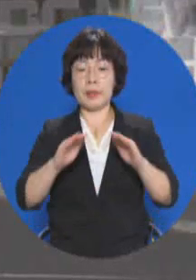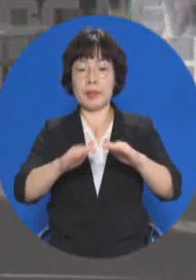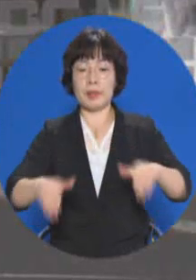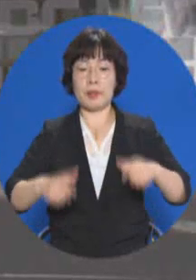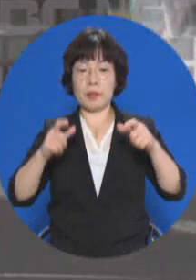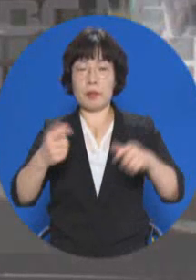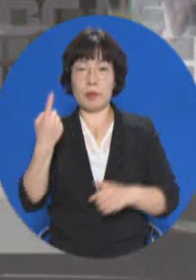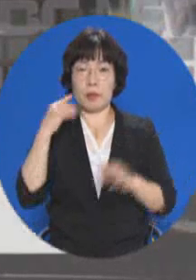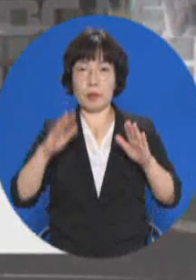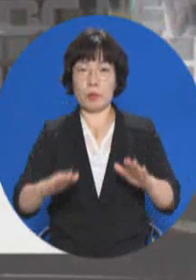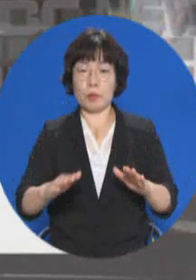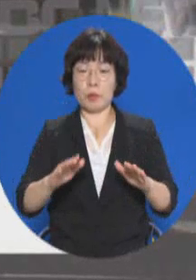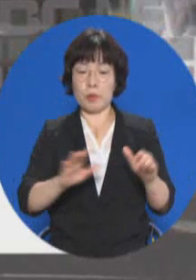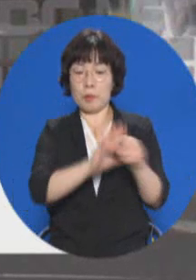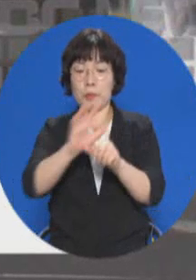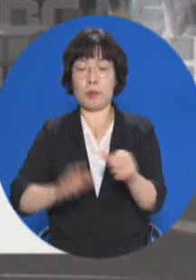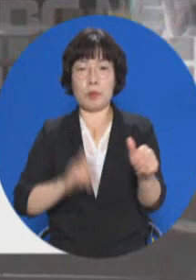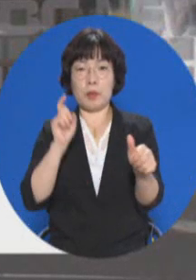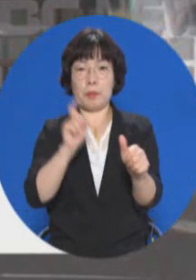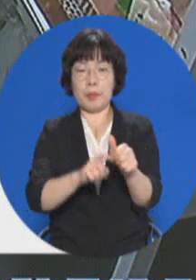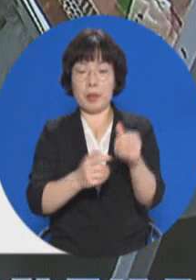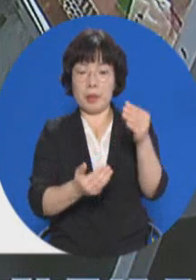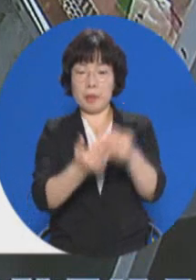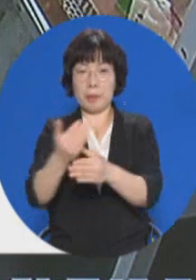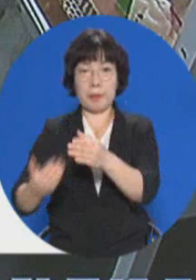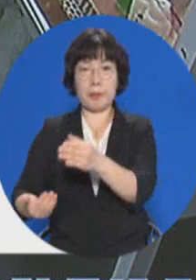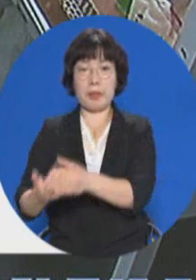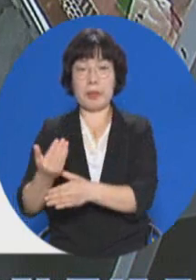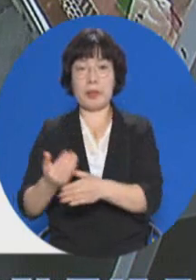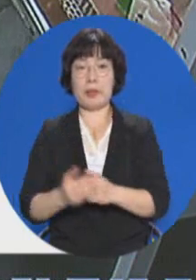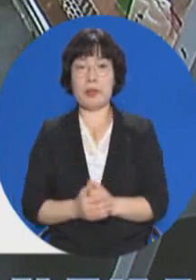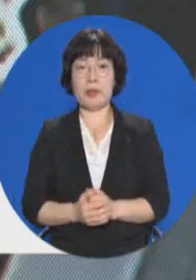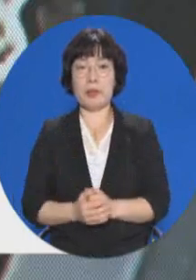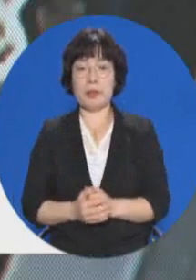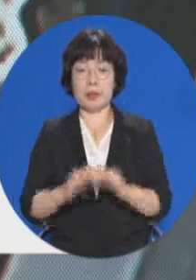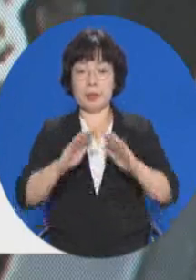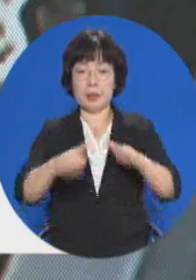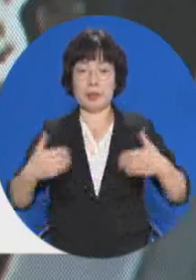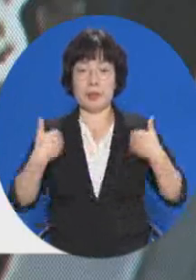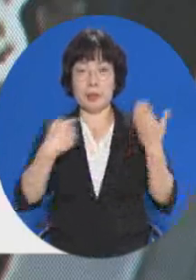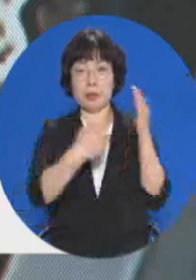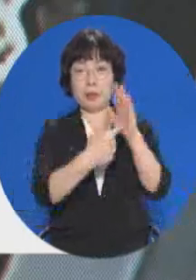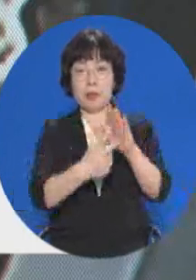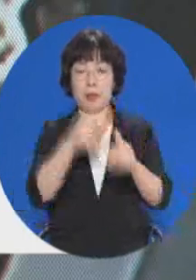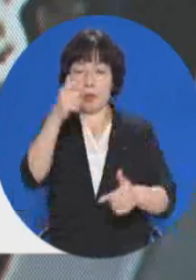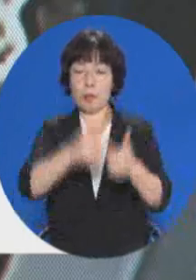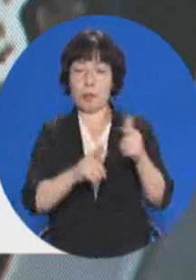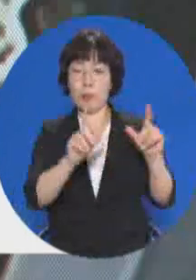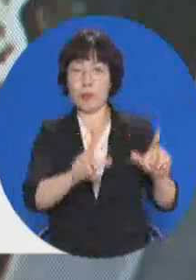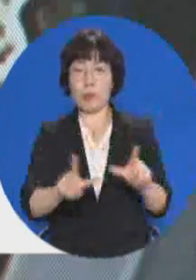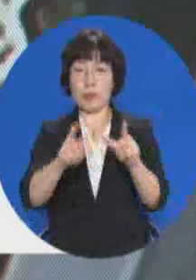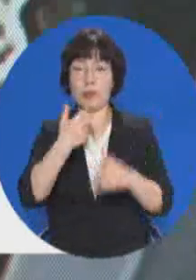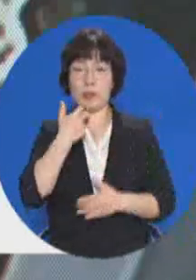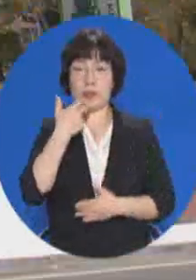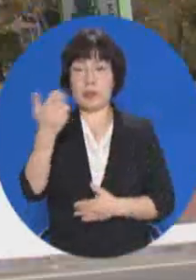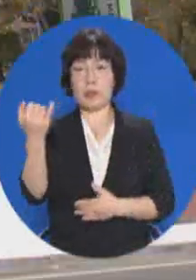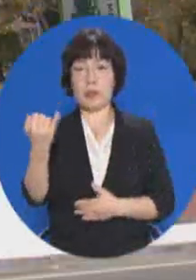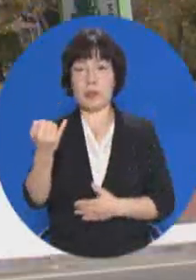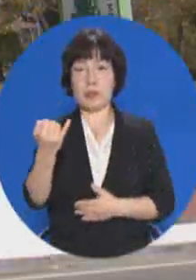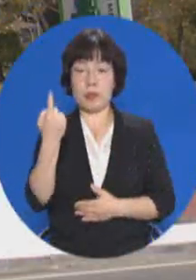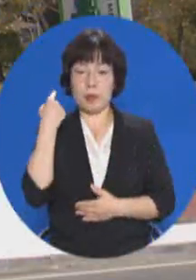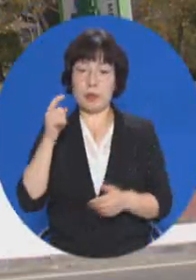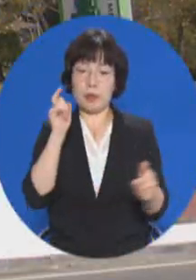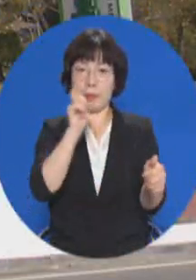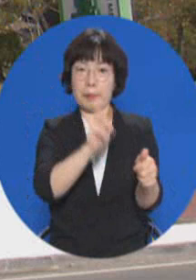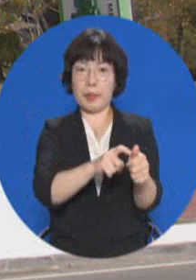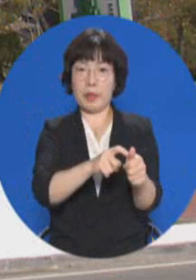전남에서 어제와 오늘 코로나19 확진자가 잇따라 발생했습니다. 전라남도는 어제 목포에 거주하고 있는 70대 여성이